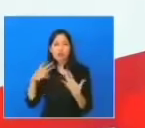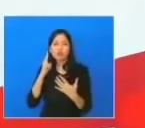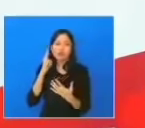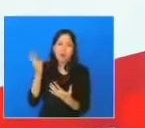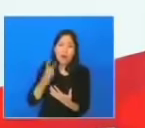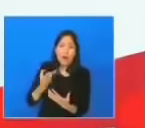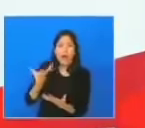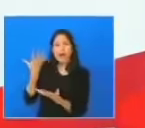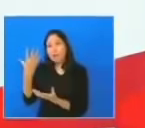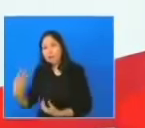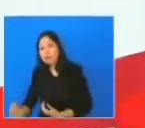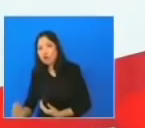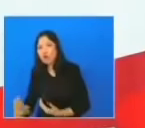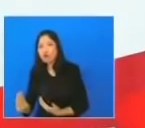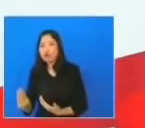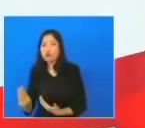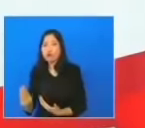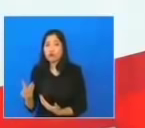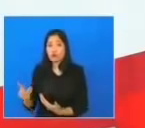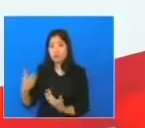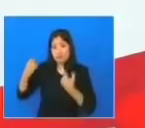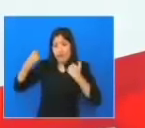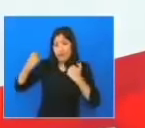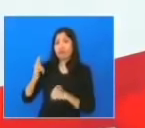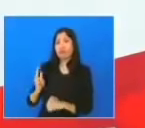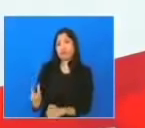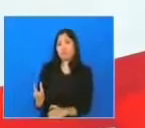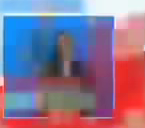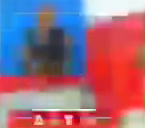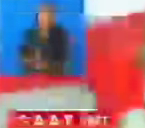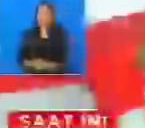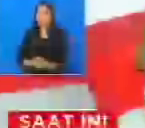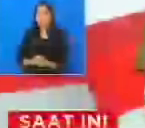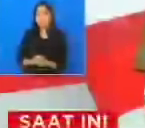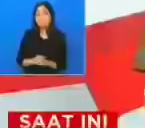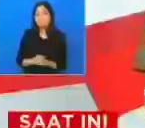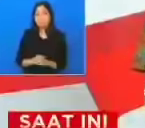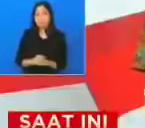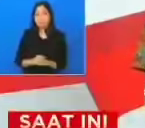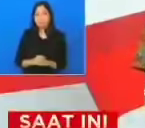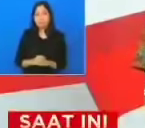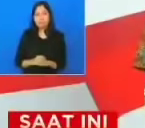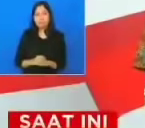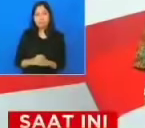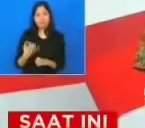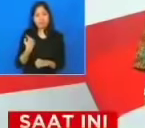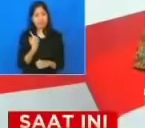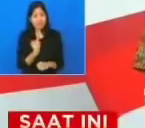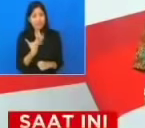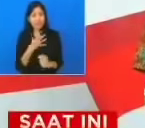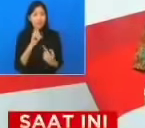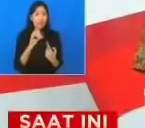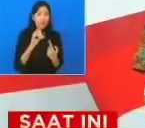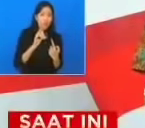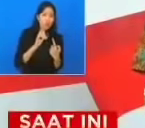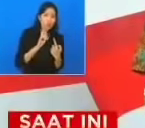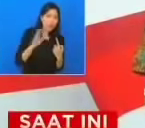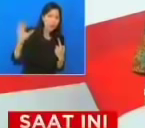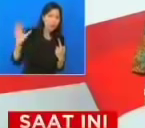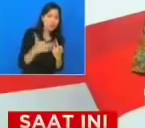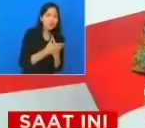di kampung, agar mereka tetap sehat. Kita bisa melindungi